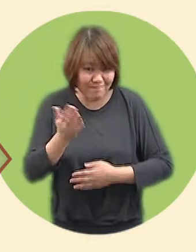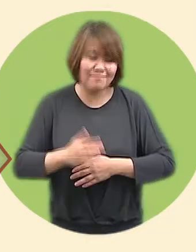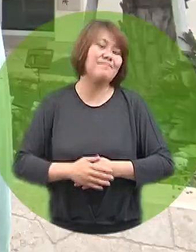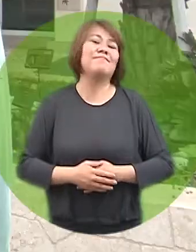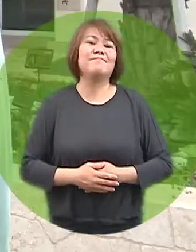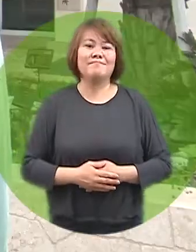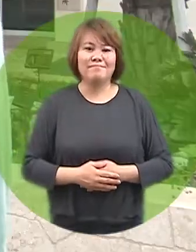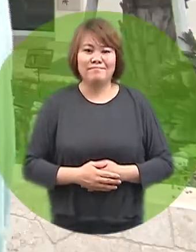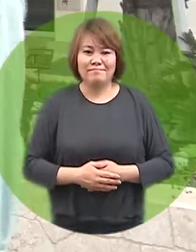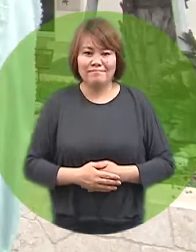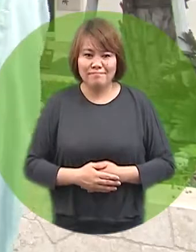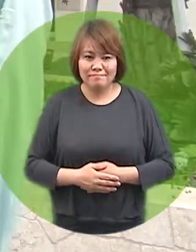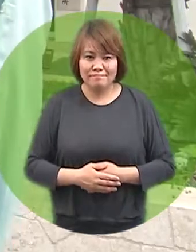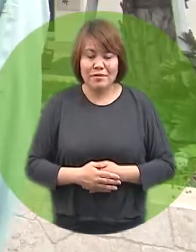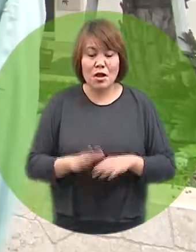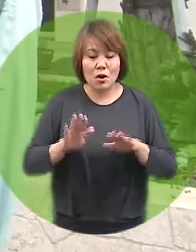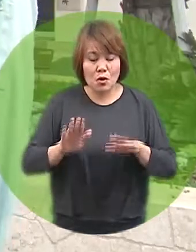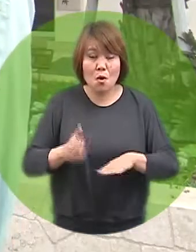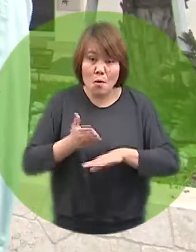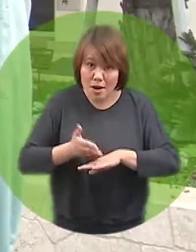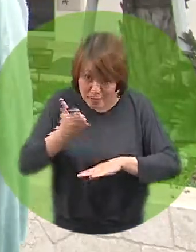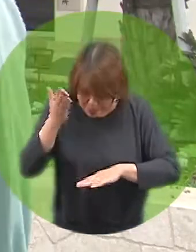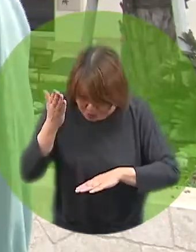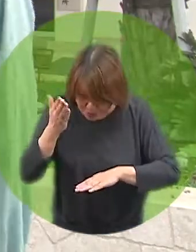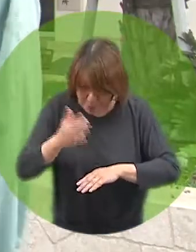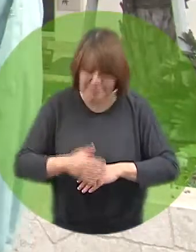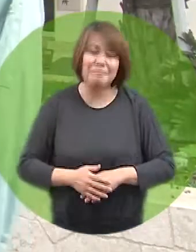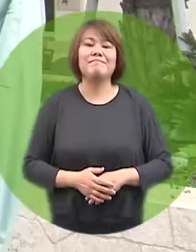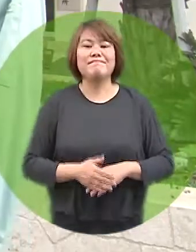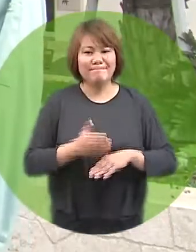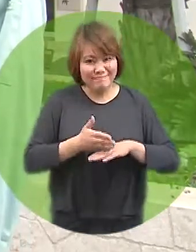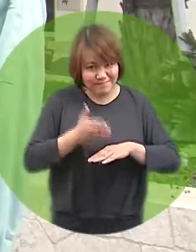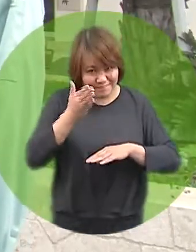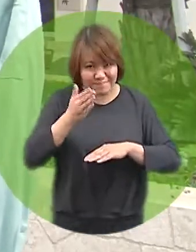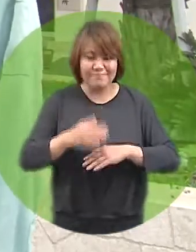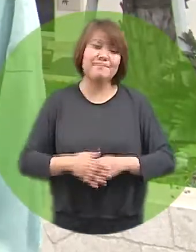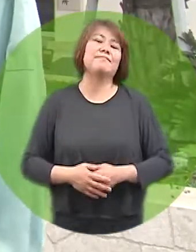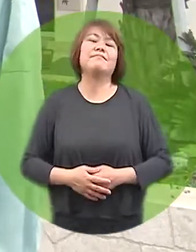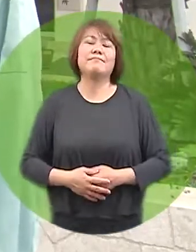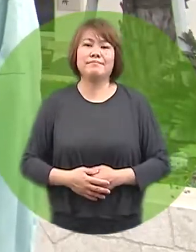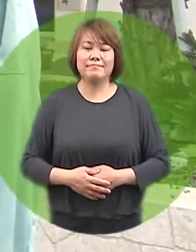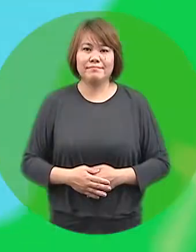。足富さん、今日はありがとうございました。 ありがとうございました。